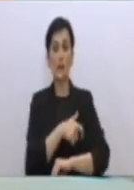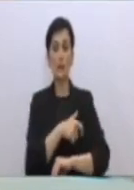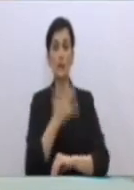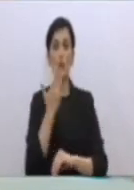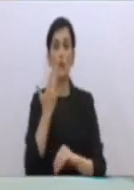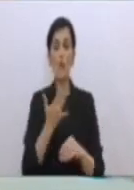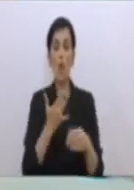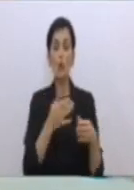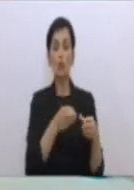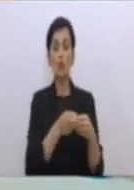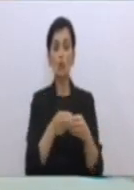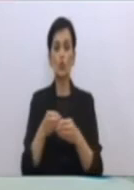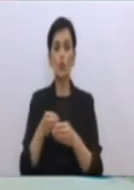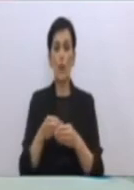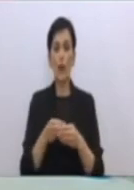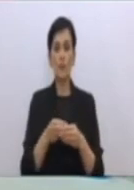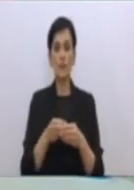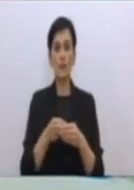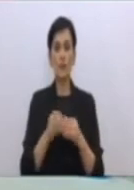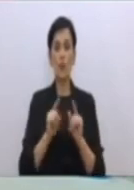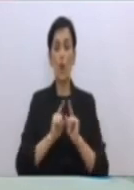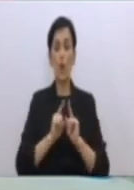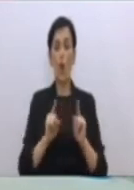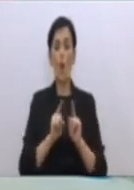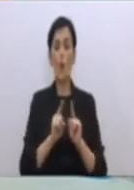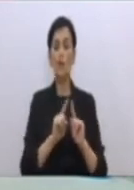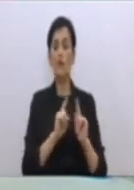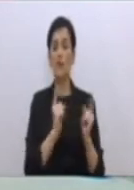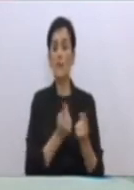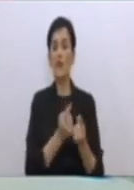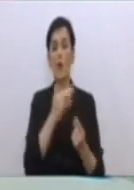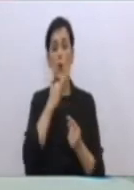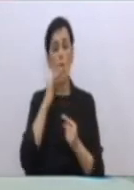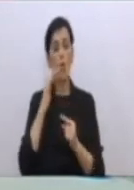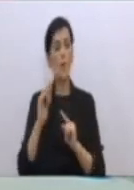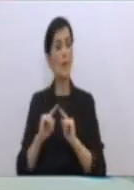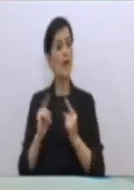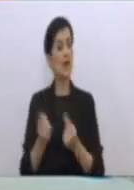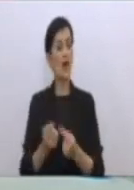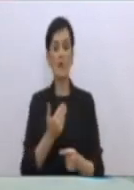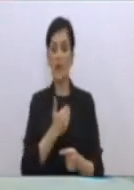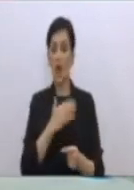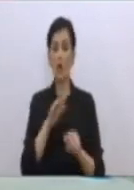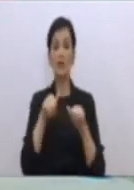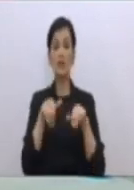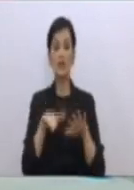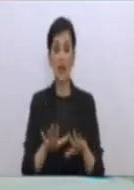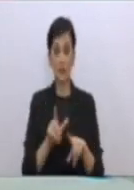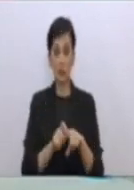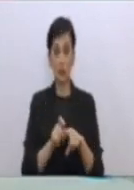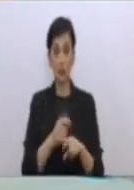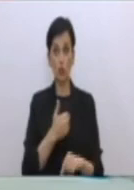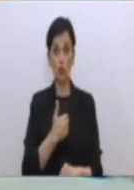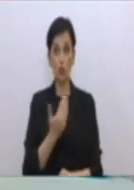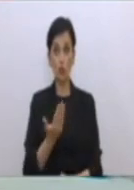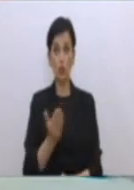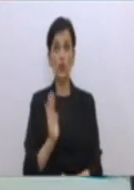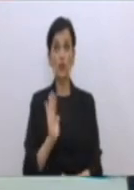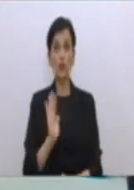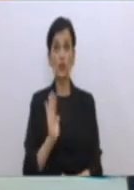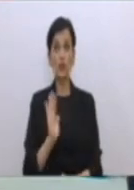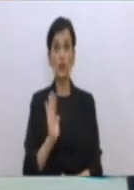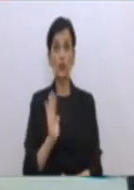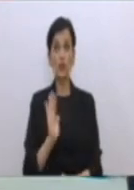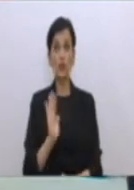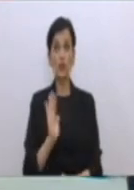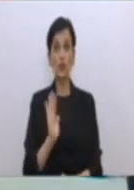პოლიტიკურ ჯგუფებს, ოპოზიციური ფრაქცია, უმრავლესობის ფრაქცია არ სურთ, დასკვნეთ სიტყვა თუ სურთ? Არა. Მადლობ,